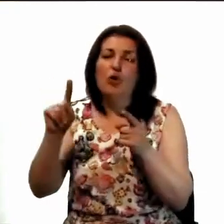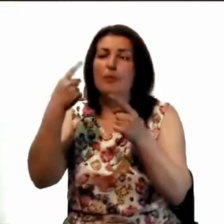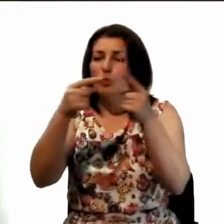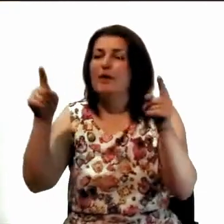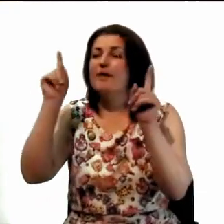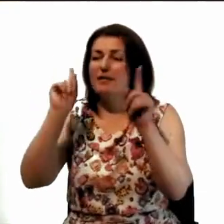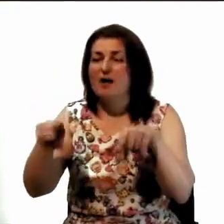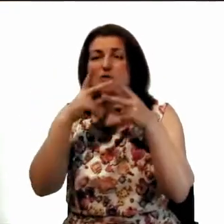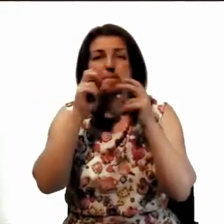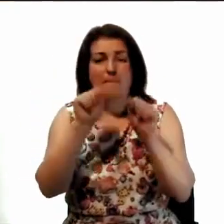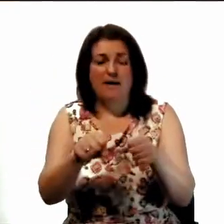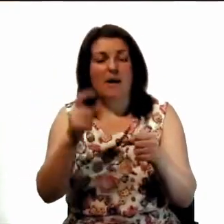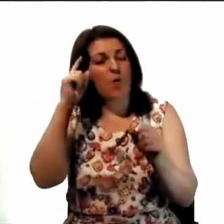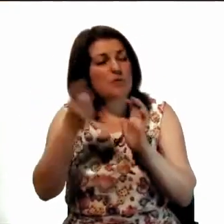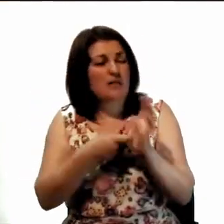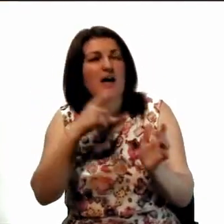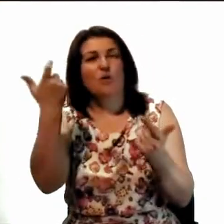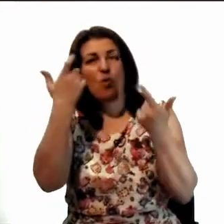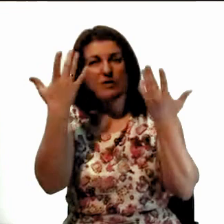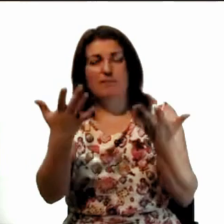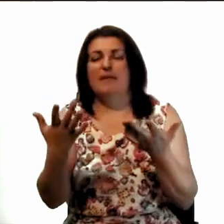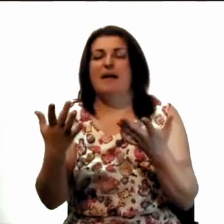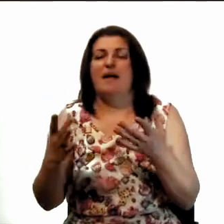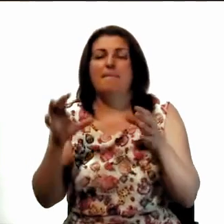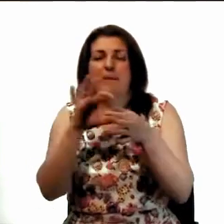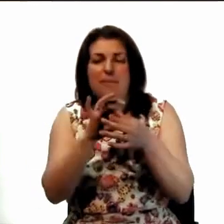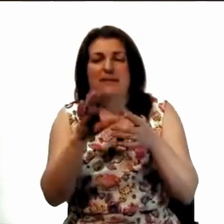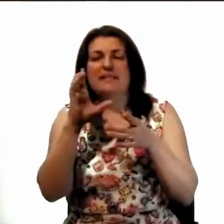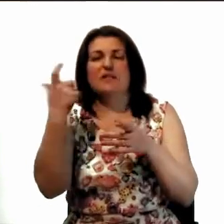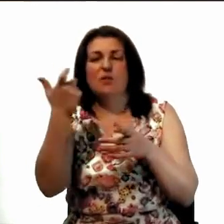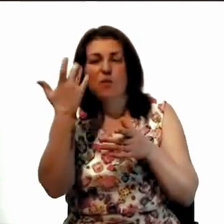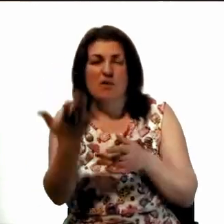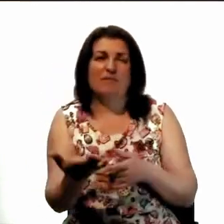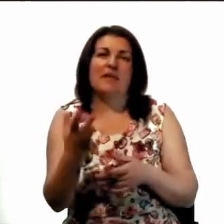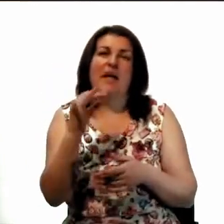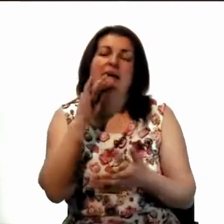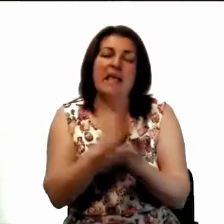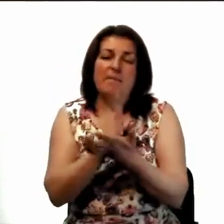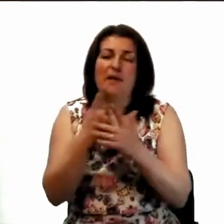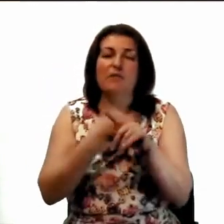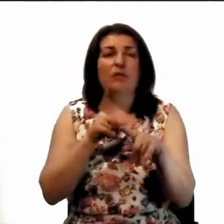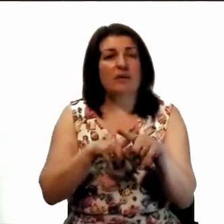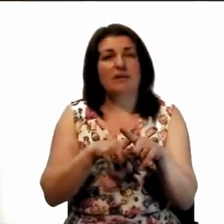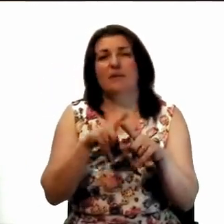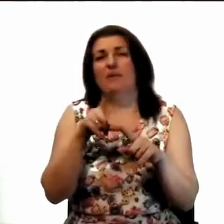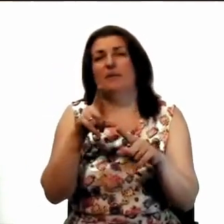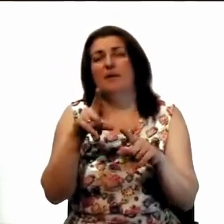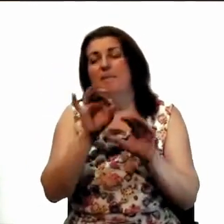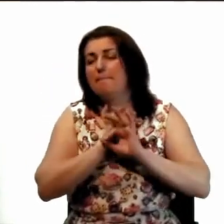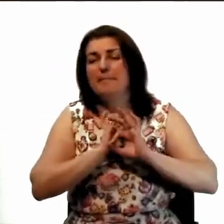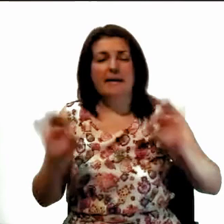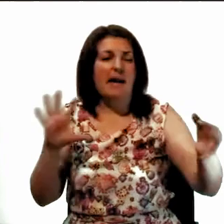другие также могли познать Господа, примириться с Господом, иметь вот это